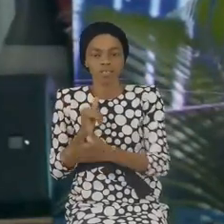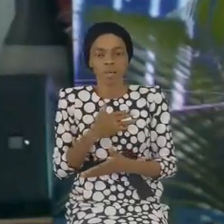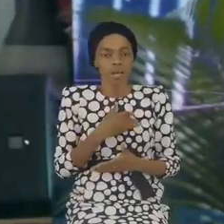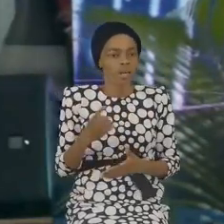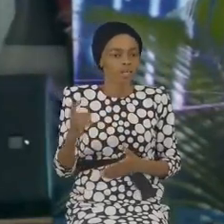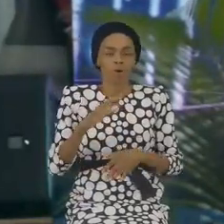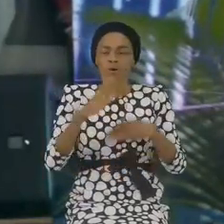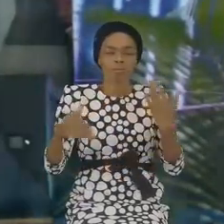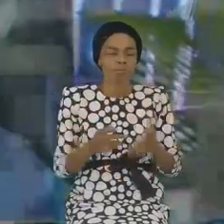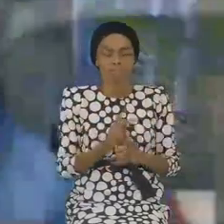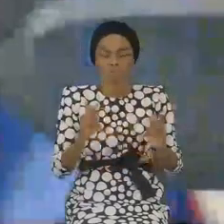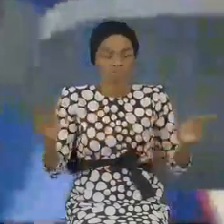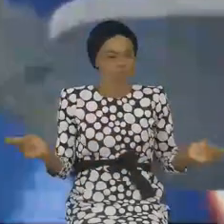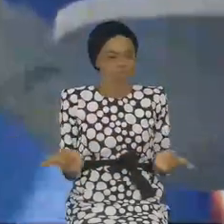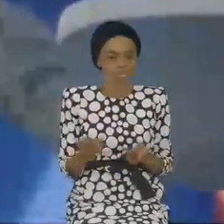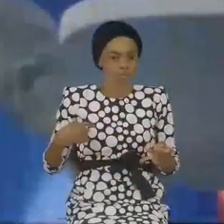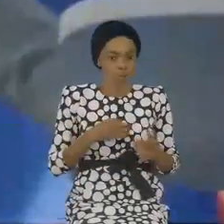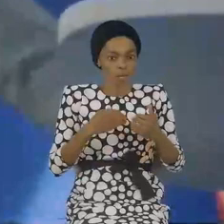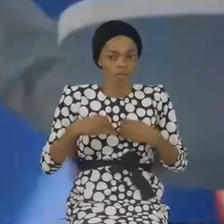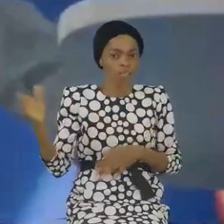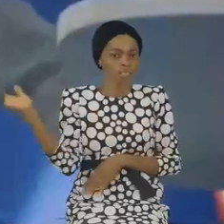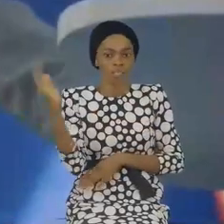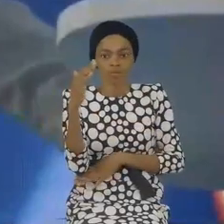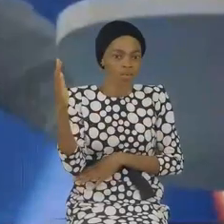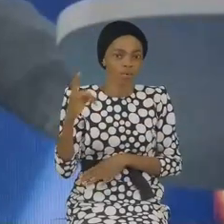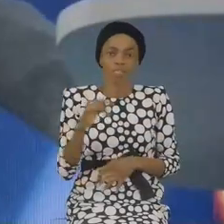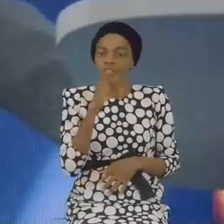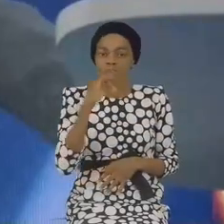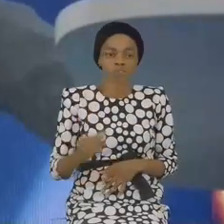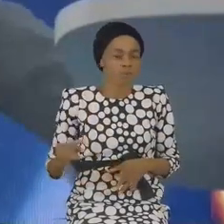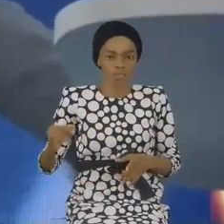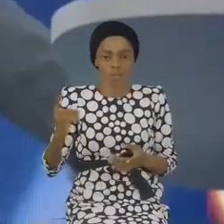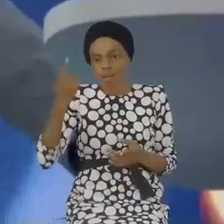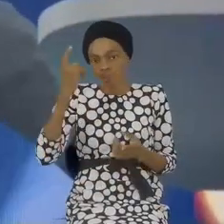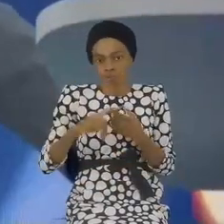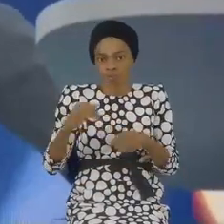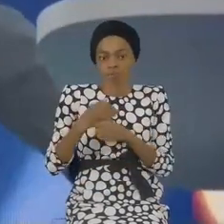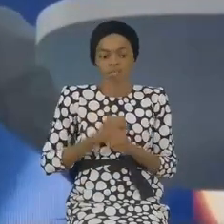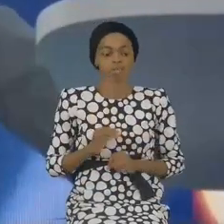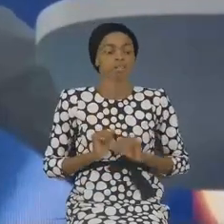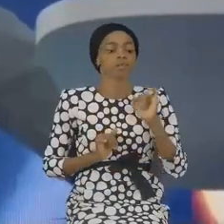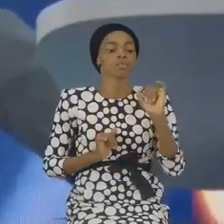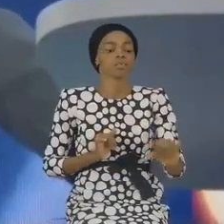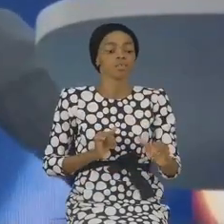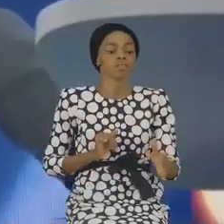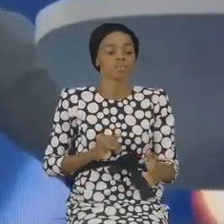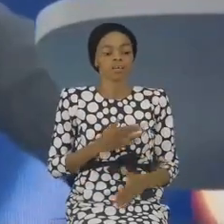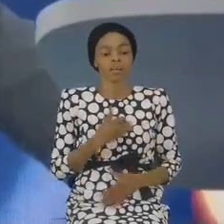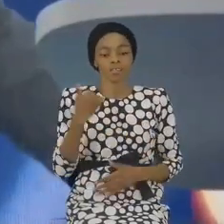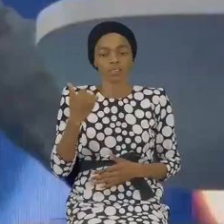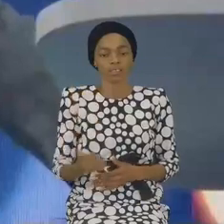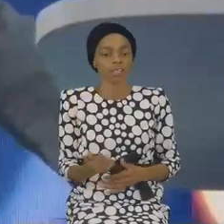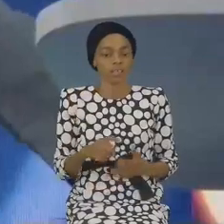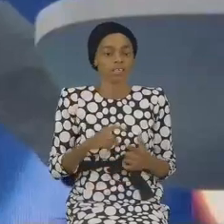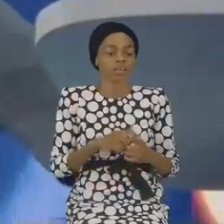Toutes les expériences que nous avons dans le désert, ce n'est pas pour nous inviter à nous établir là-bas, à demeurer là-bas et à